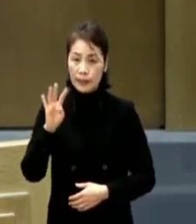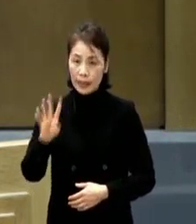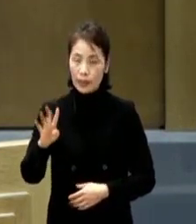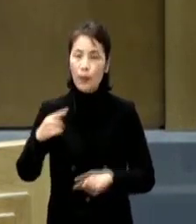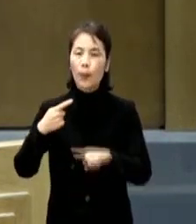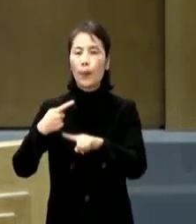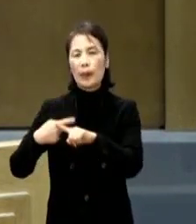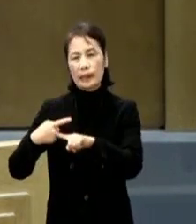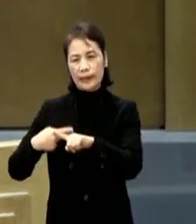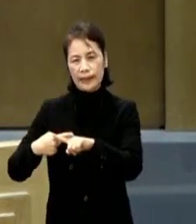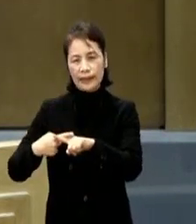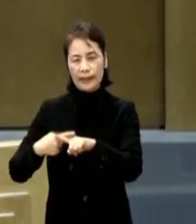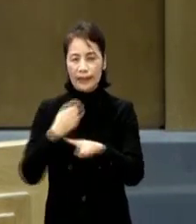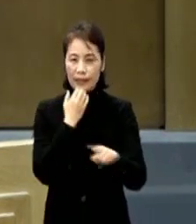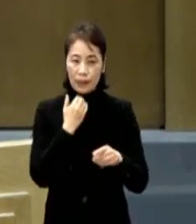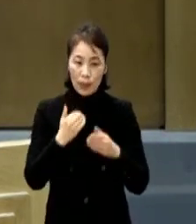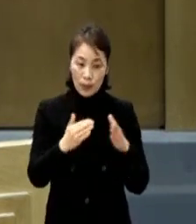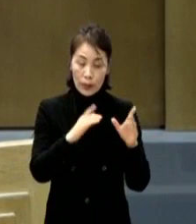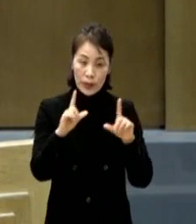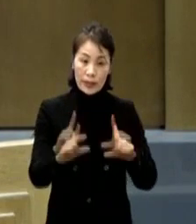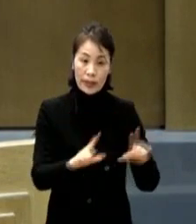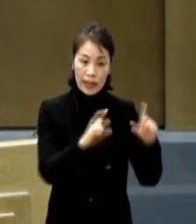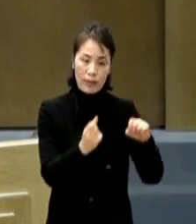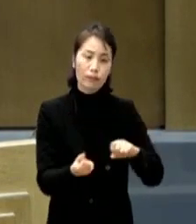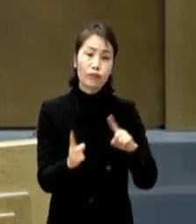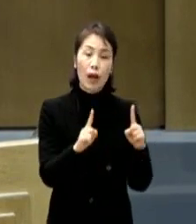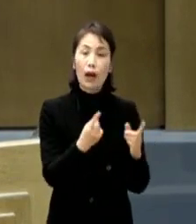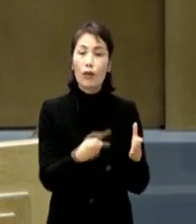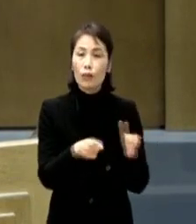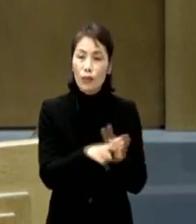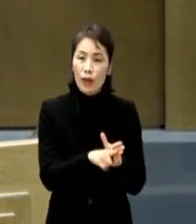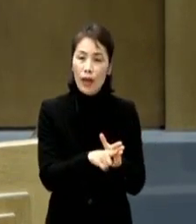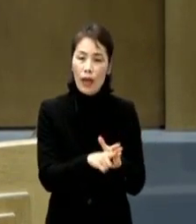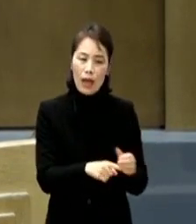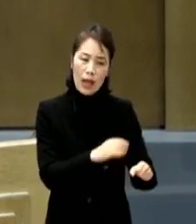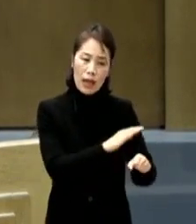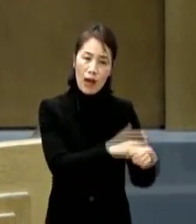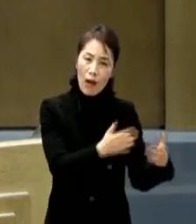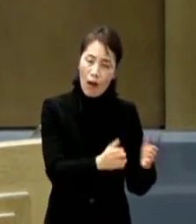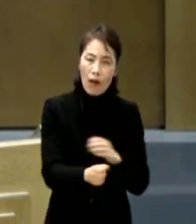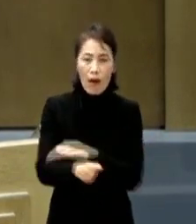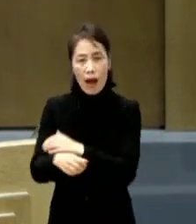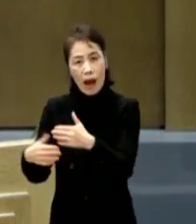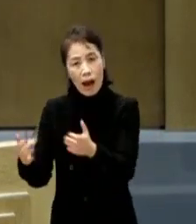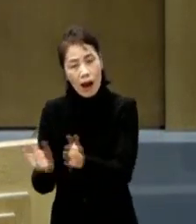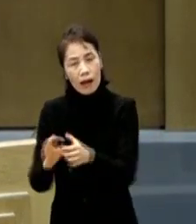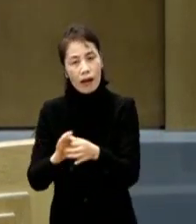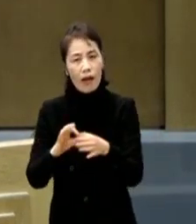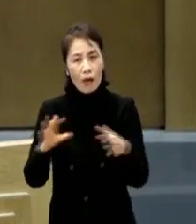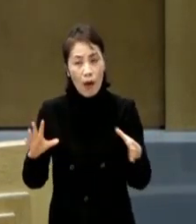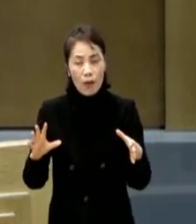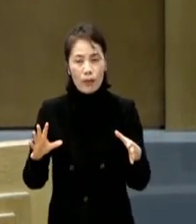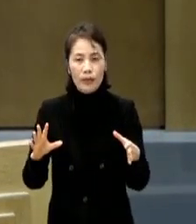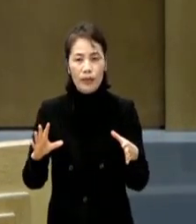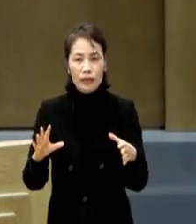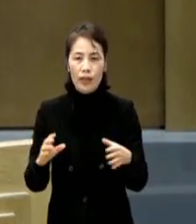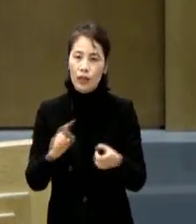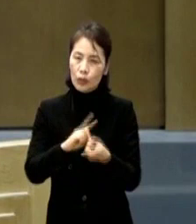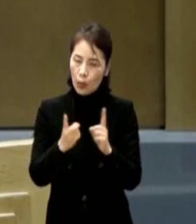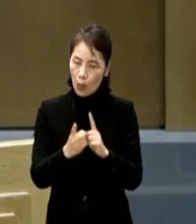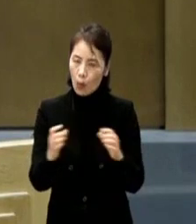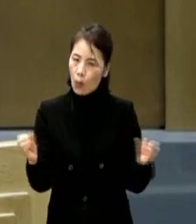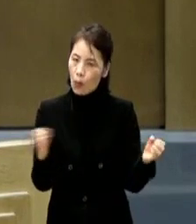2024년에도 오직 도민의 삶을 위해 여, 야, 정이 긴밀하게